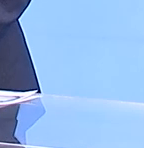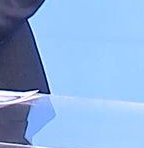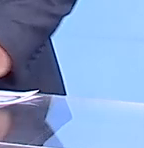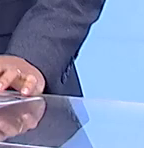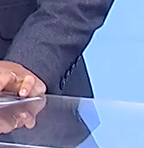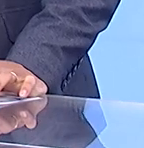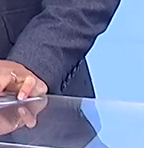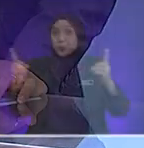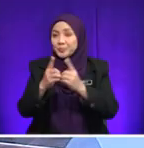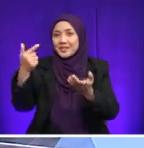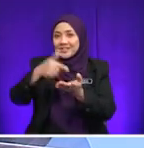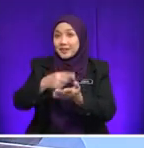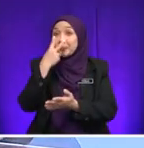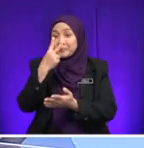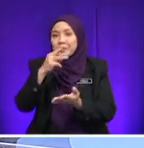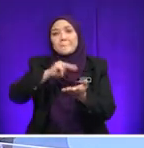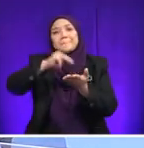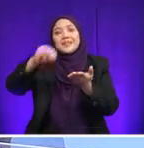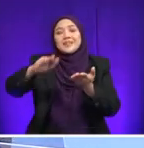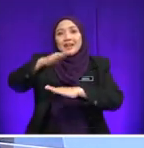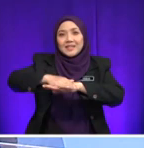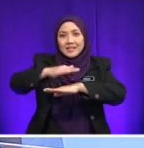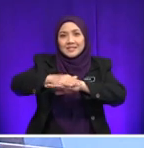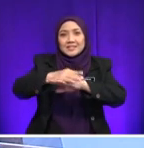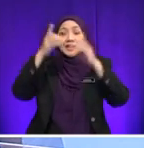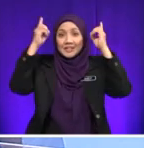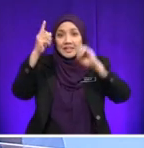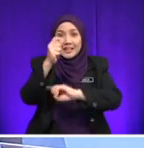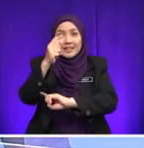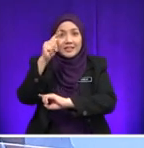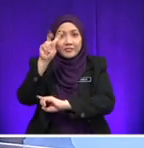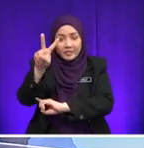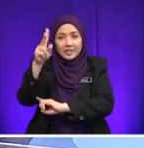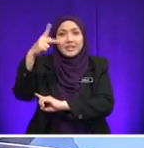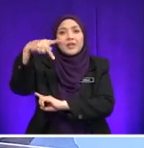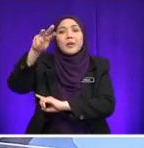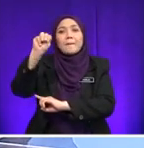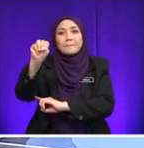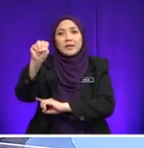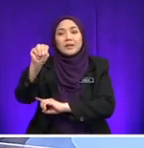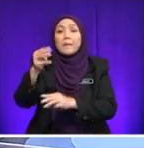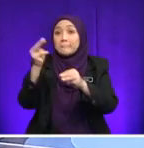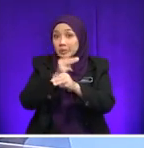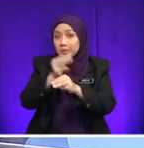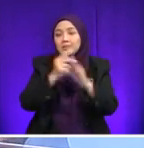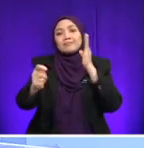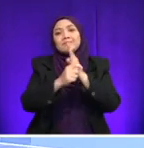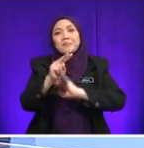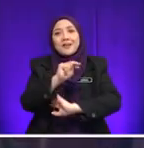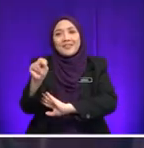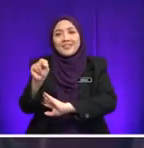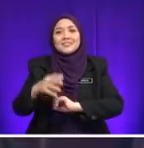kembali menonton Menengah Atas di di Net TV KPM mata pelajaran kita pada hari ini adalah Matematika tambahan banyak